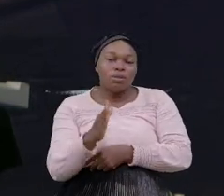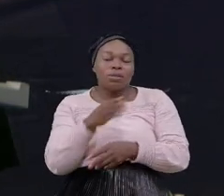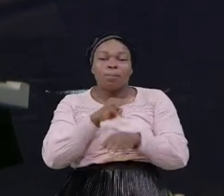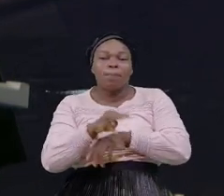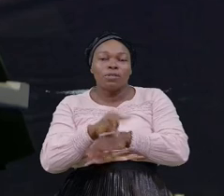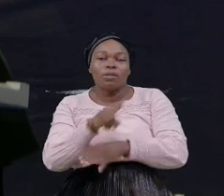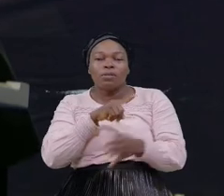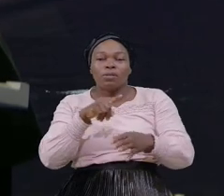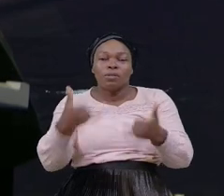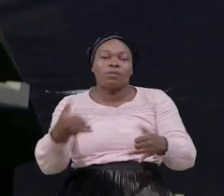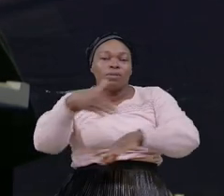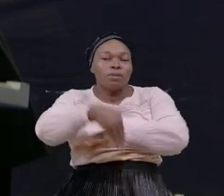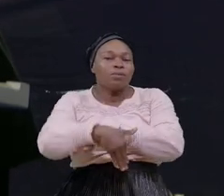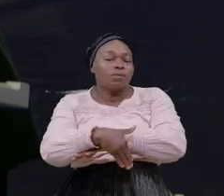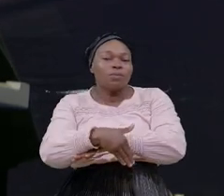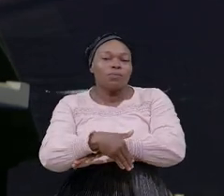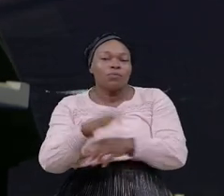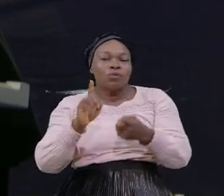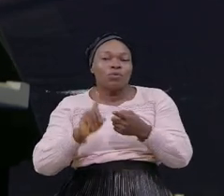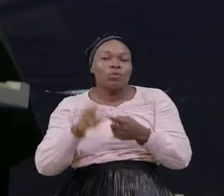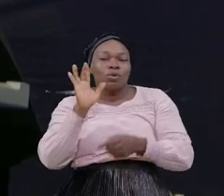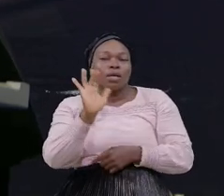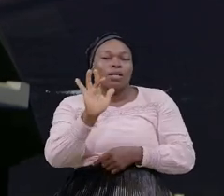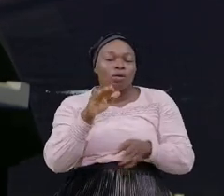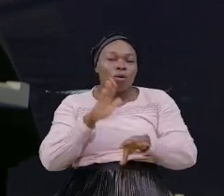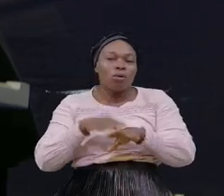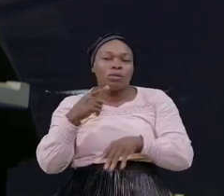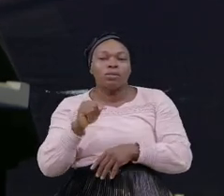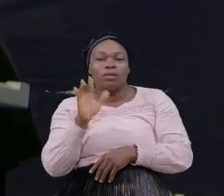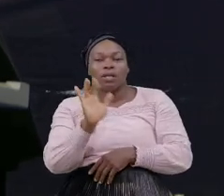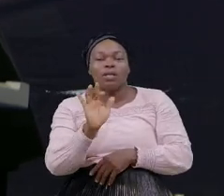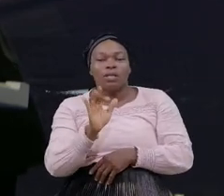Donc, vous allez cliquer sur le lien qui est